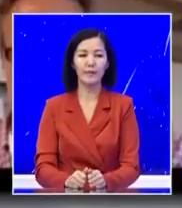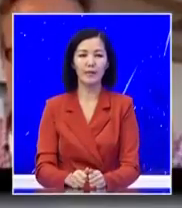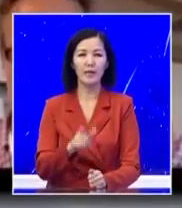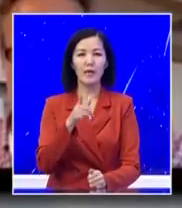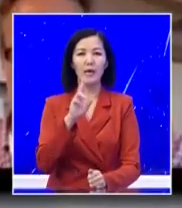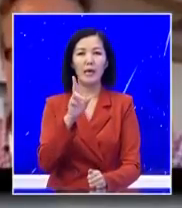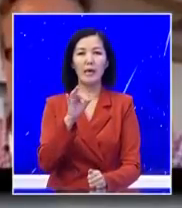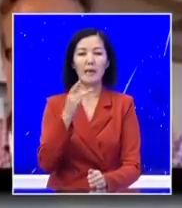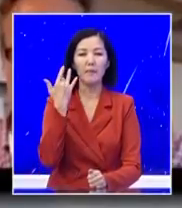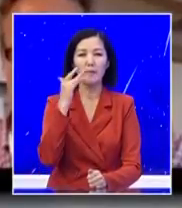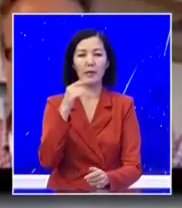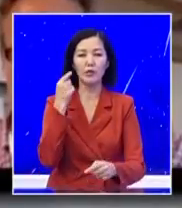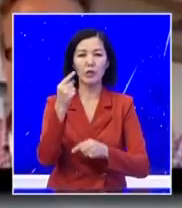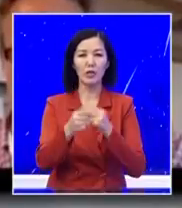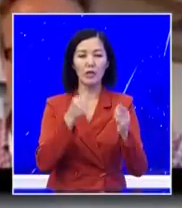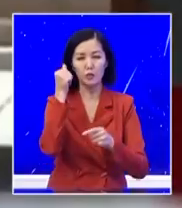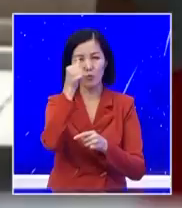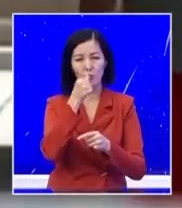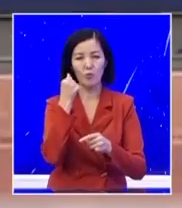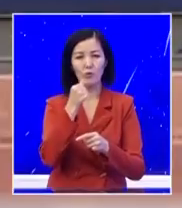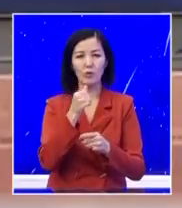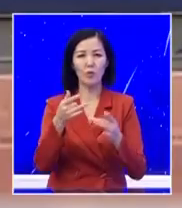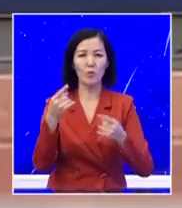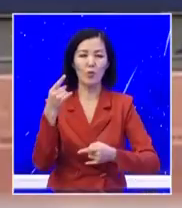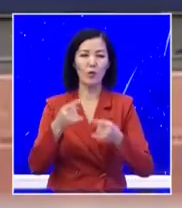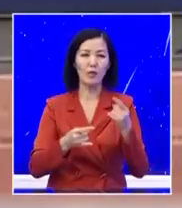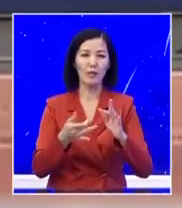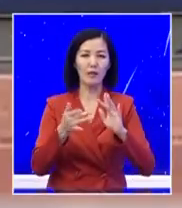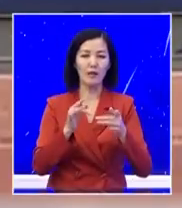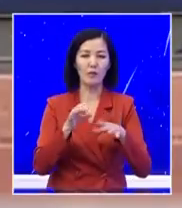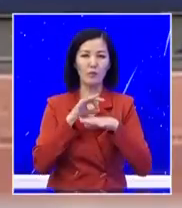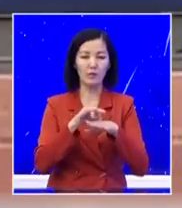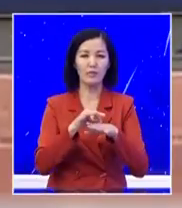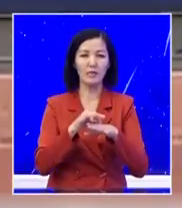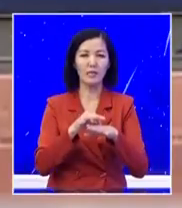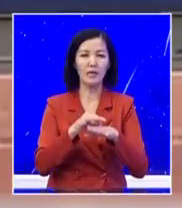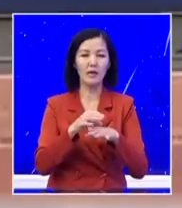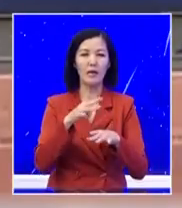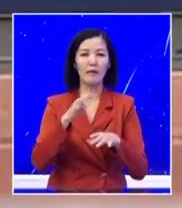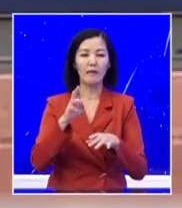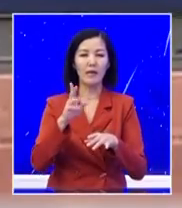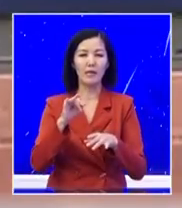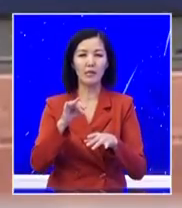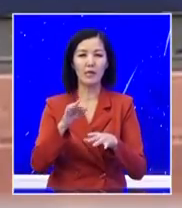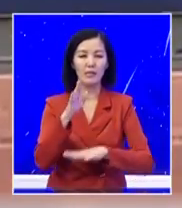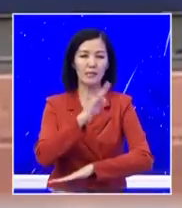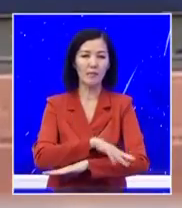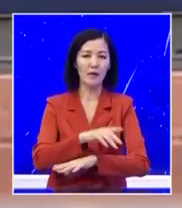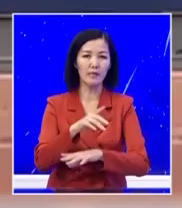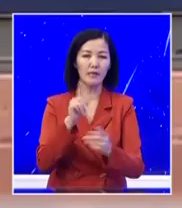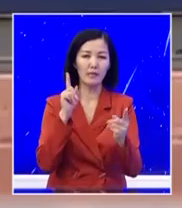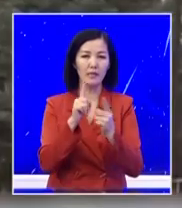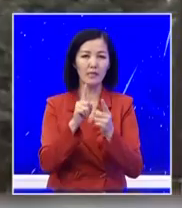Кембридж университеті келесі оқу жылында дәрістерін тек онлайн өткізбек. Білім ордасы елдегі тәж вирусына байланысты сабақты бетпе-бет